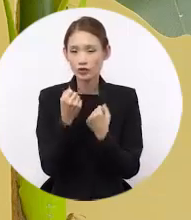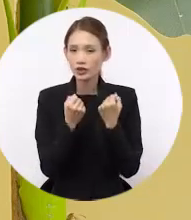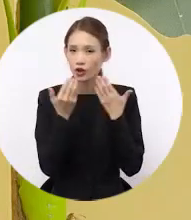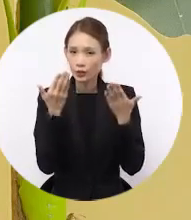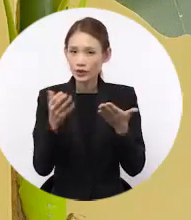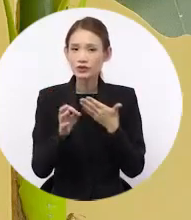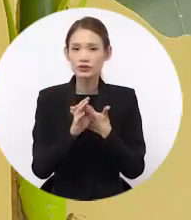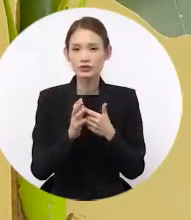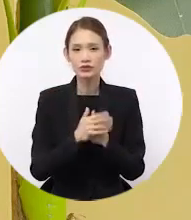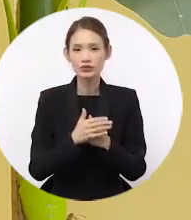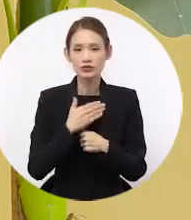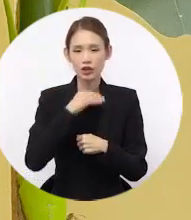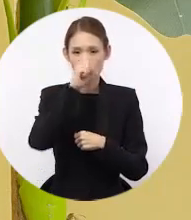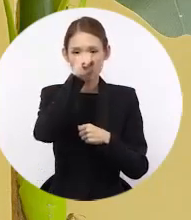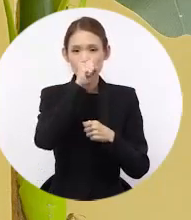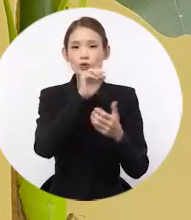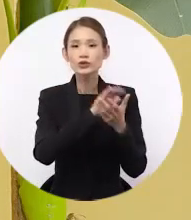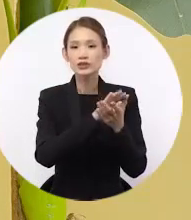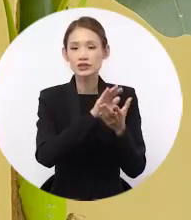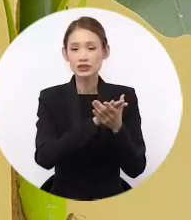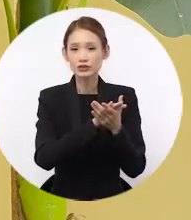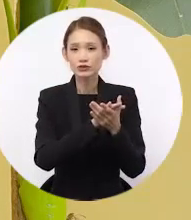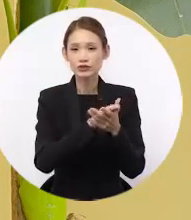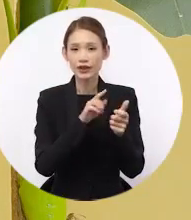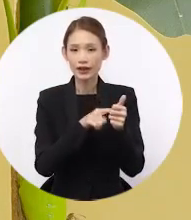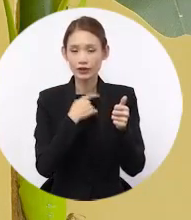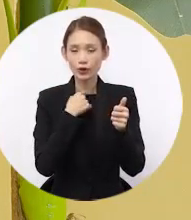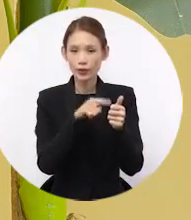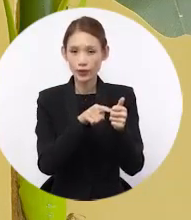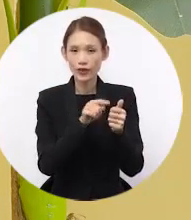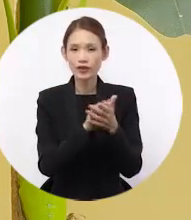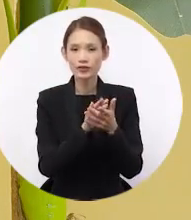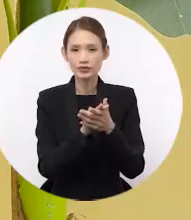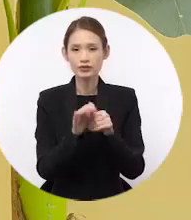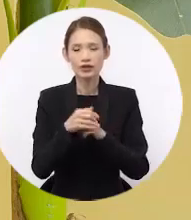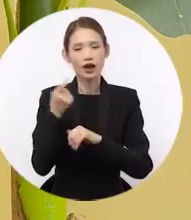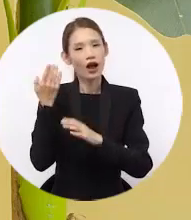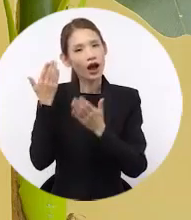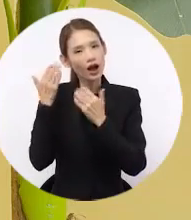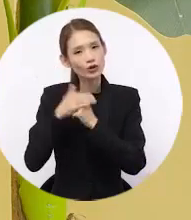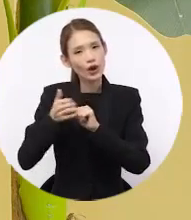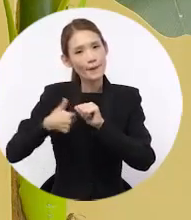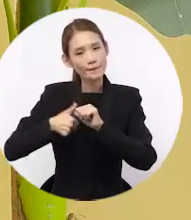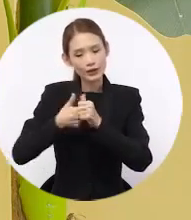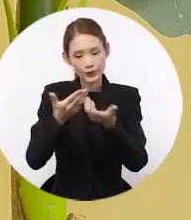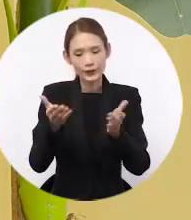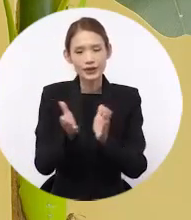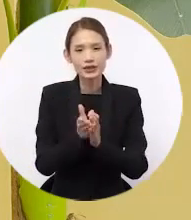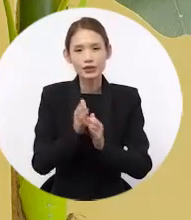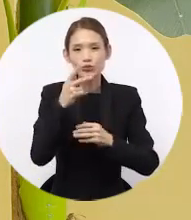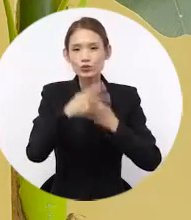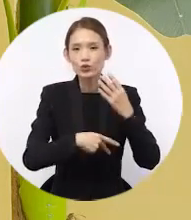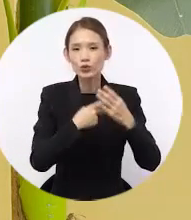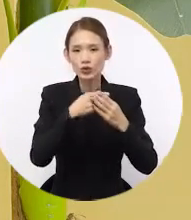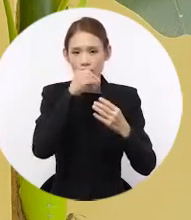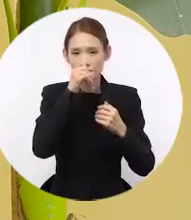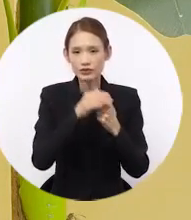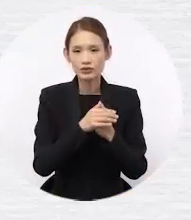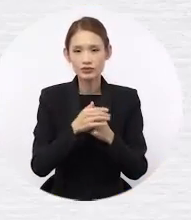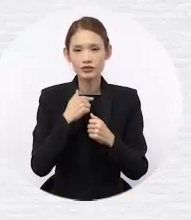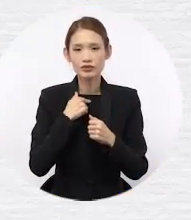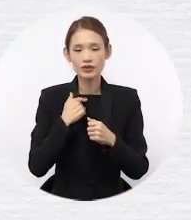제 경험을 좀 말씀을 드리면 저는 좋은 친구를 해줬던 친구가 있는데 또 학교에서 멘토멘티 프로그램이